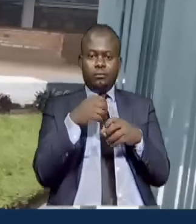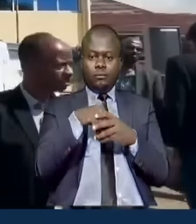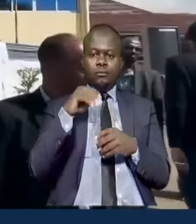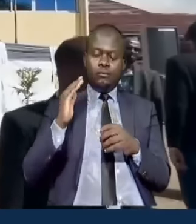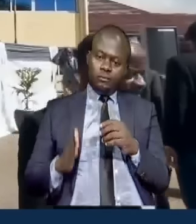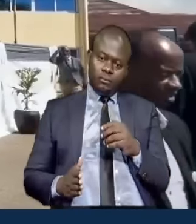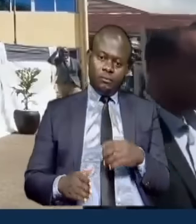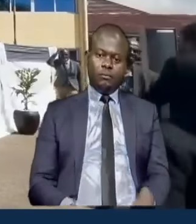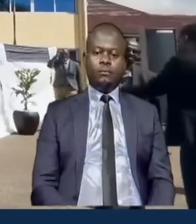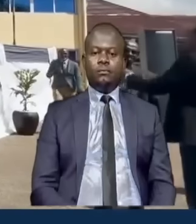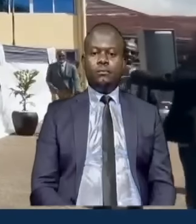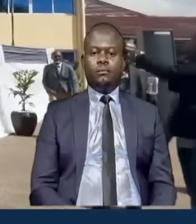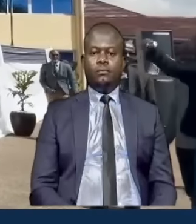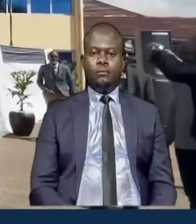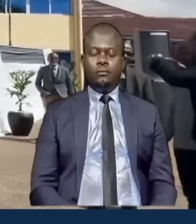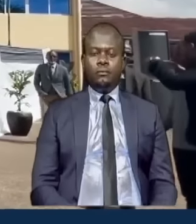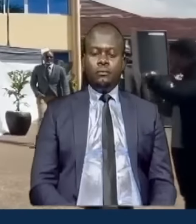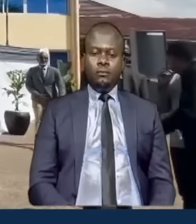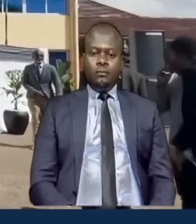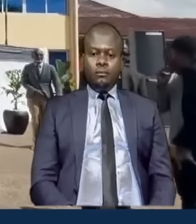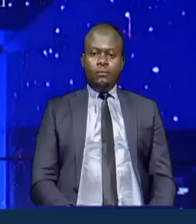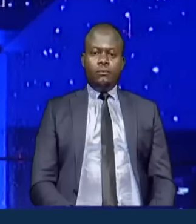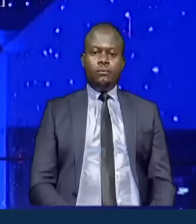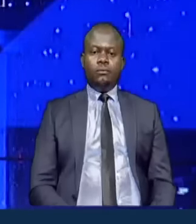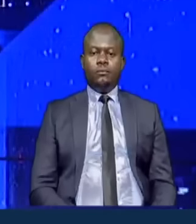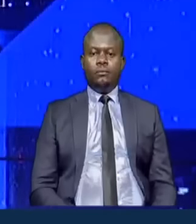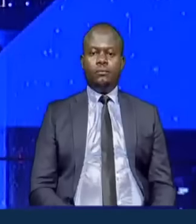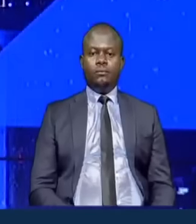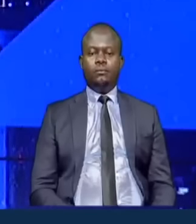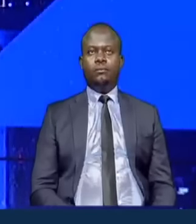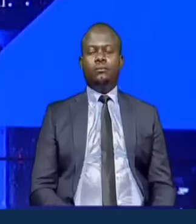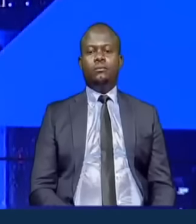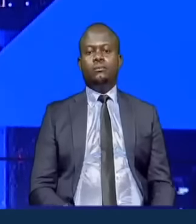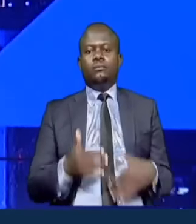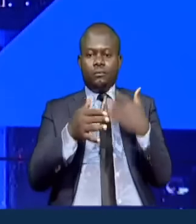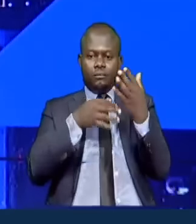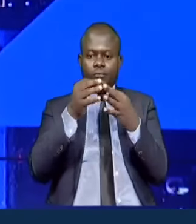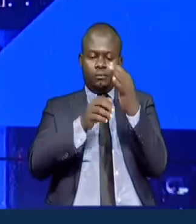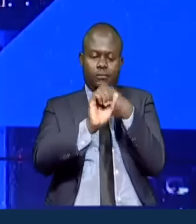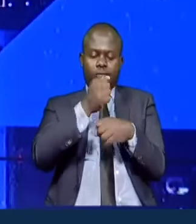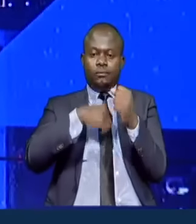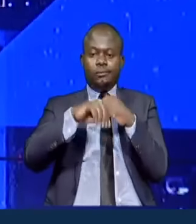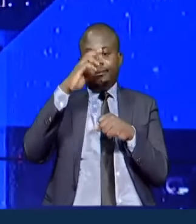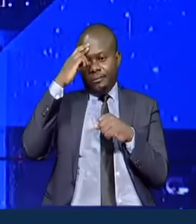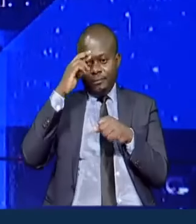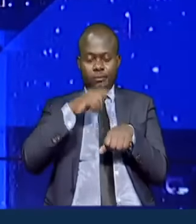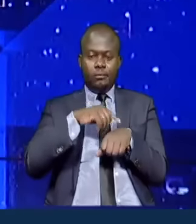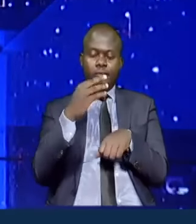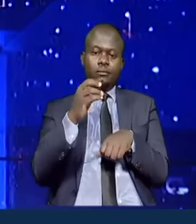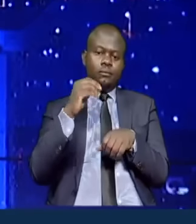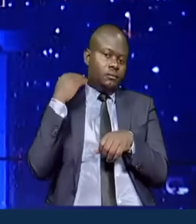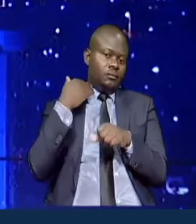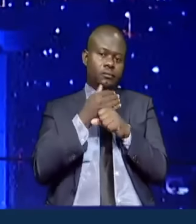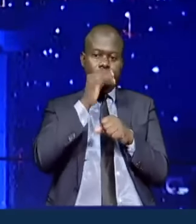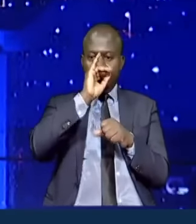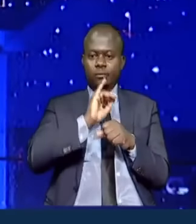Butare. Jean Pierre Ndagijimana mu karere ka Huye. Yari inkuru yagarukaga rero ku gikorwa cyo kwibuka ku nshuro ya 30 Jenoside